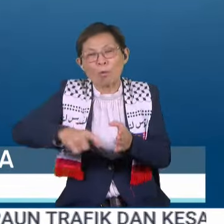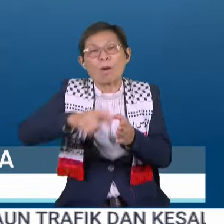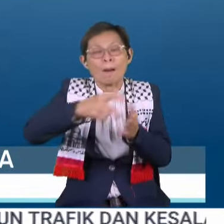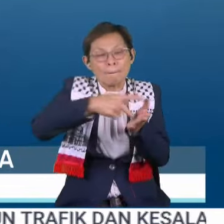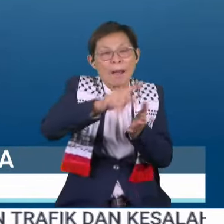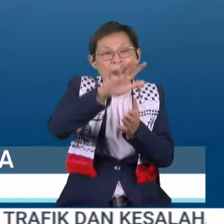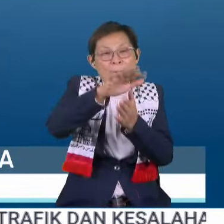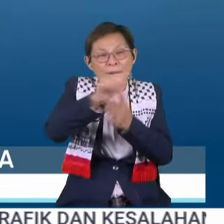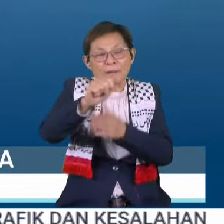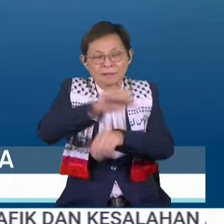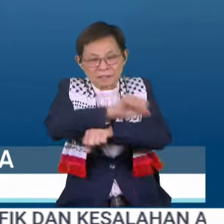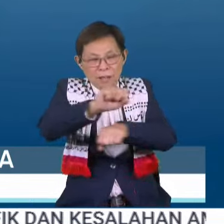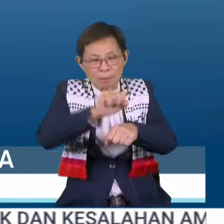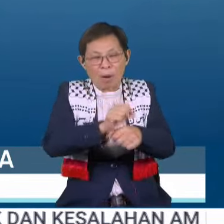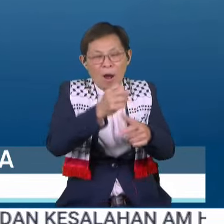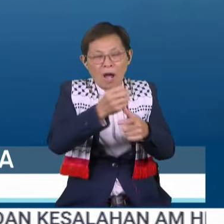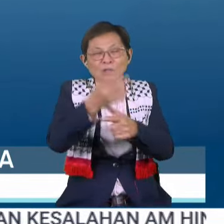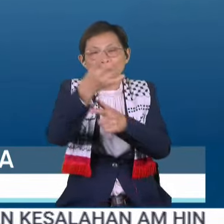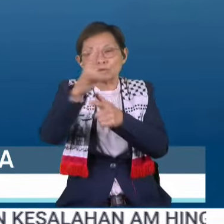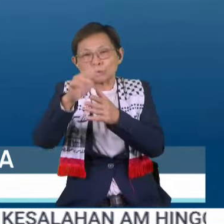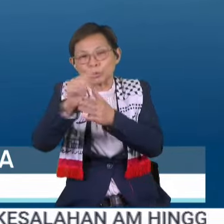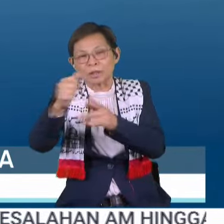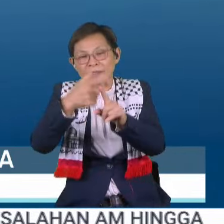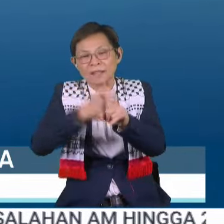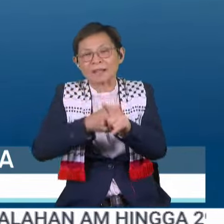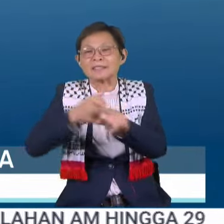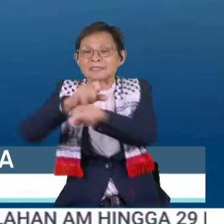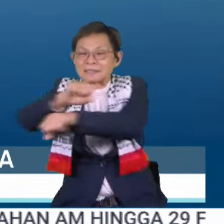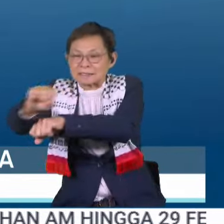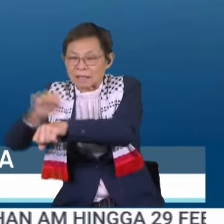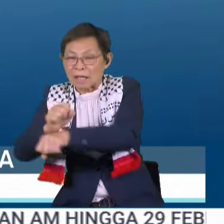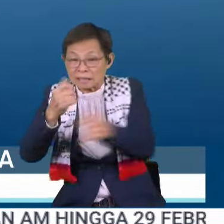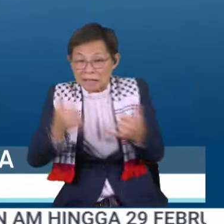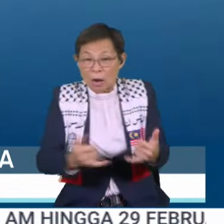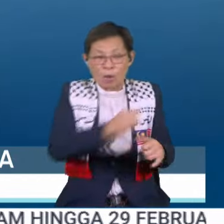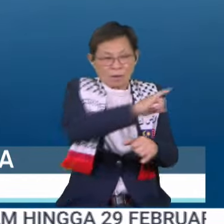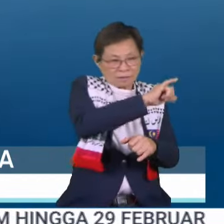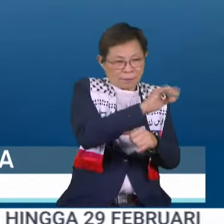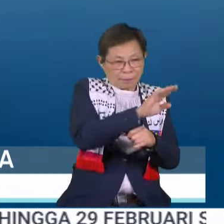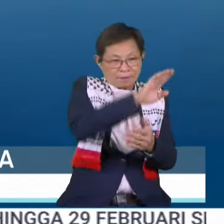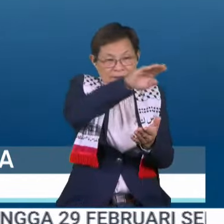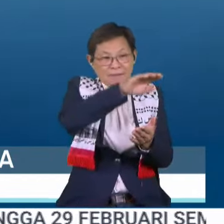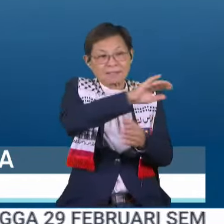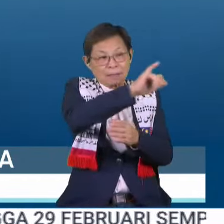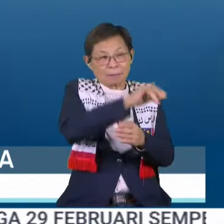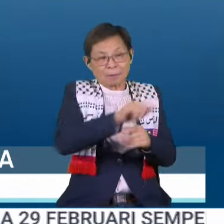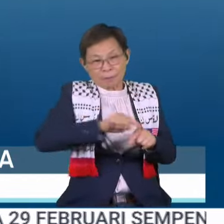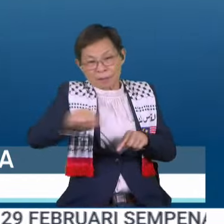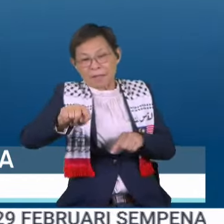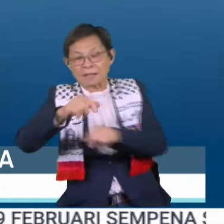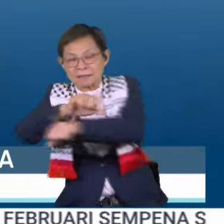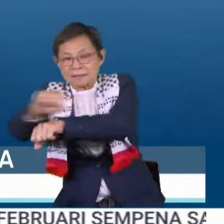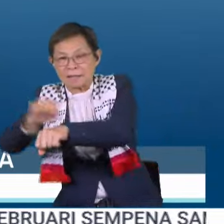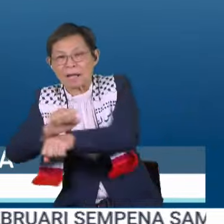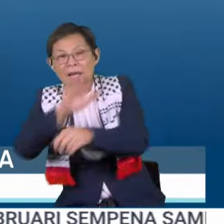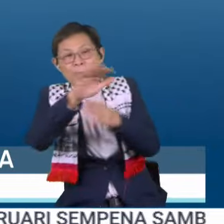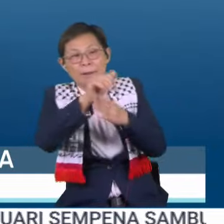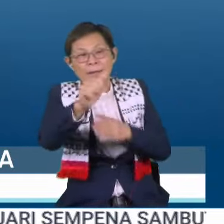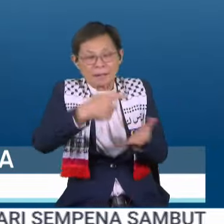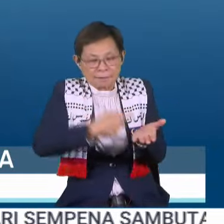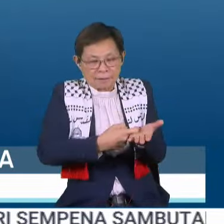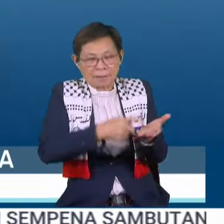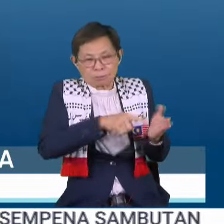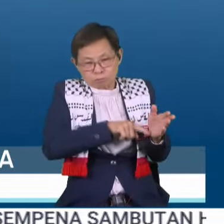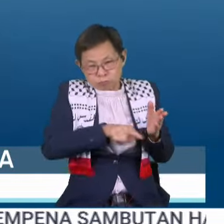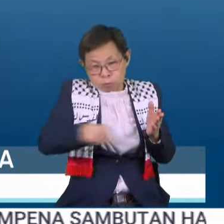Singapura atau lebih rm17 dari woodlands ketika ini kadar tambang dari JB Central ke woodlands bernilai rm5 manakala tiket perjalanan